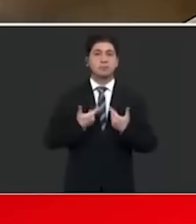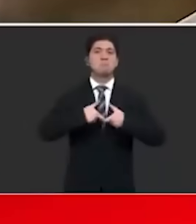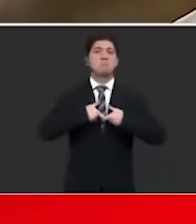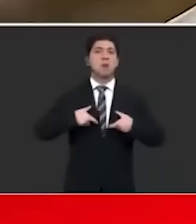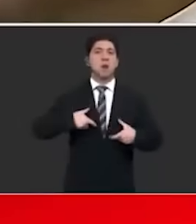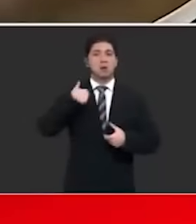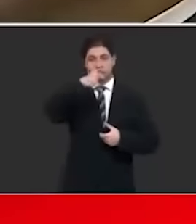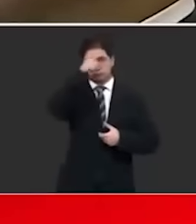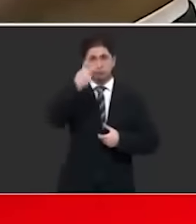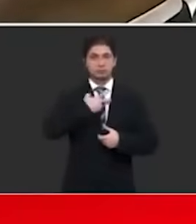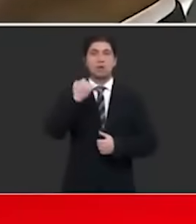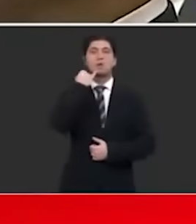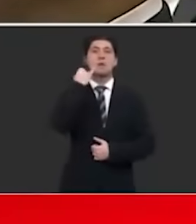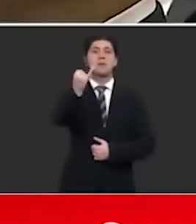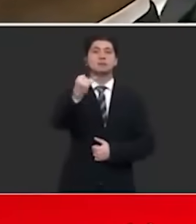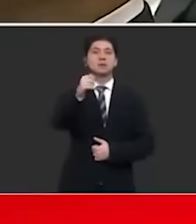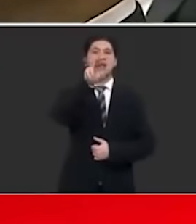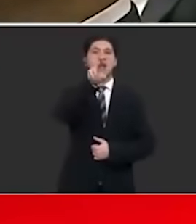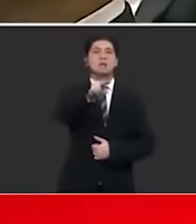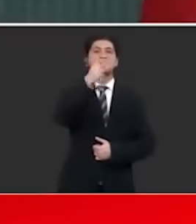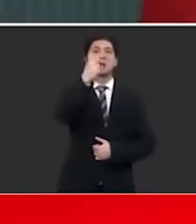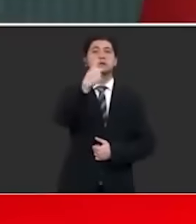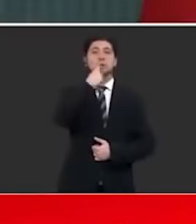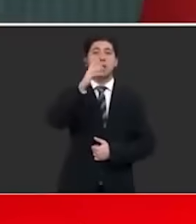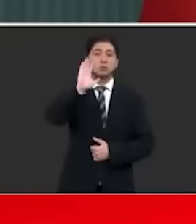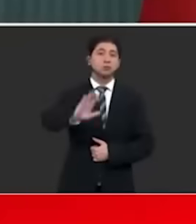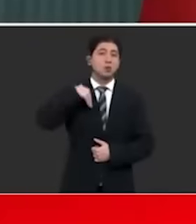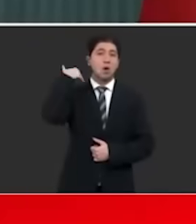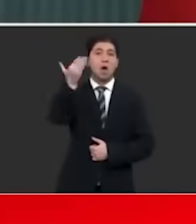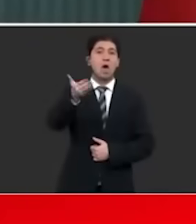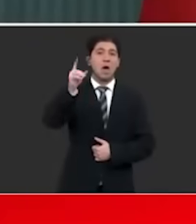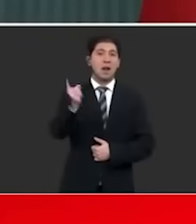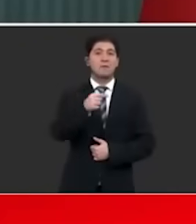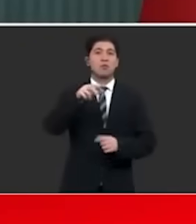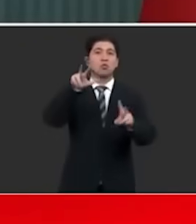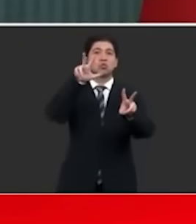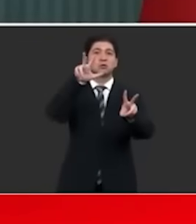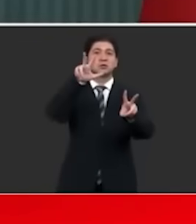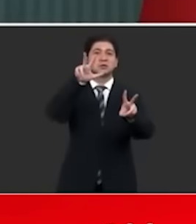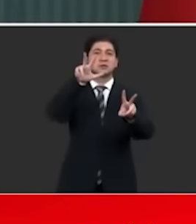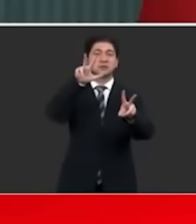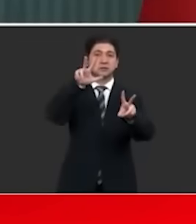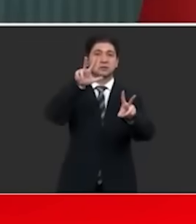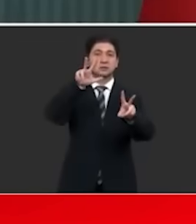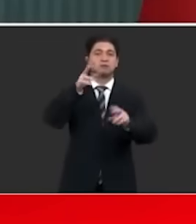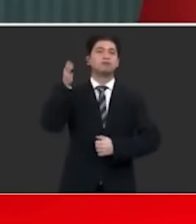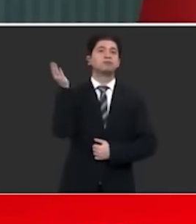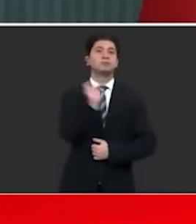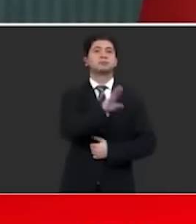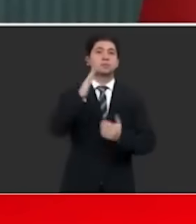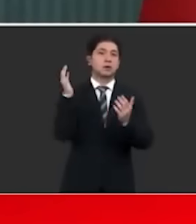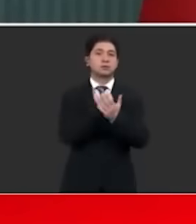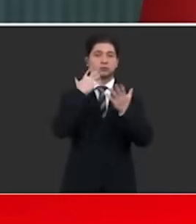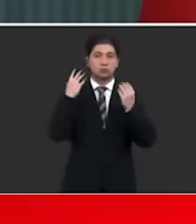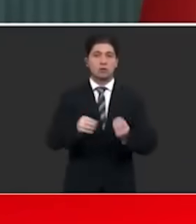Millilerimiz deplasmanda 72 yıl sonra gelen 3-2'lik skorla